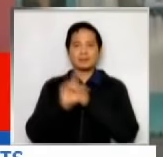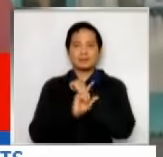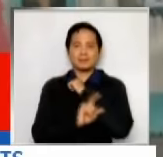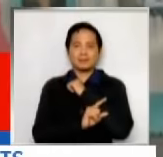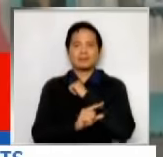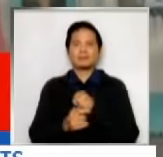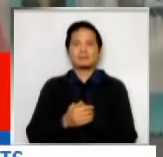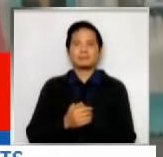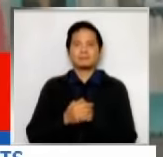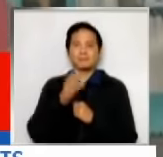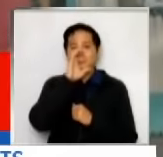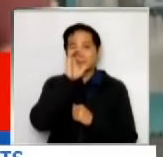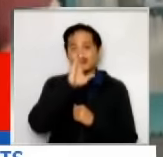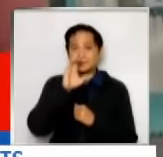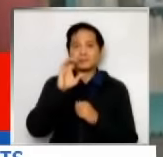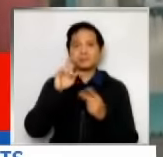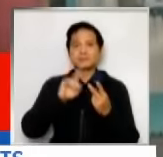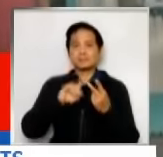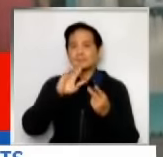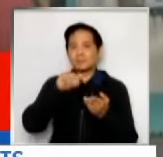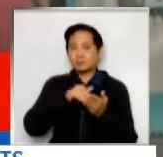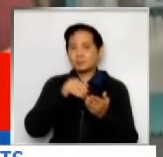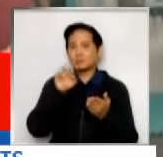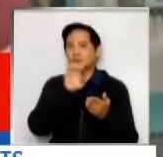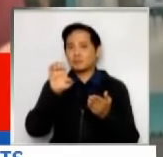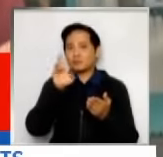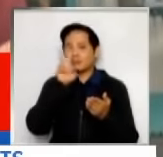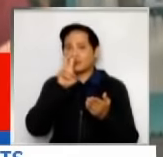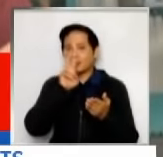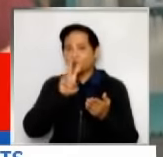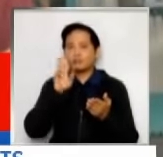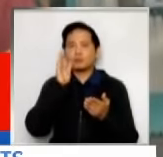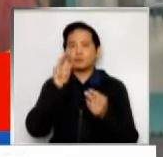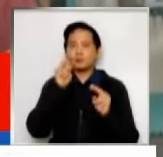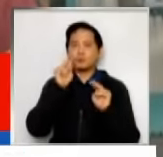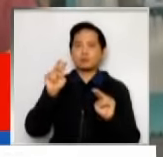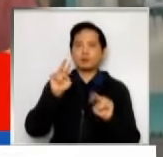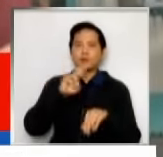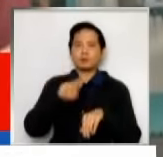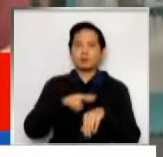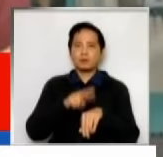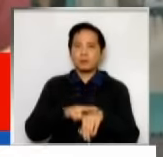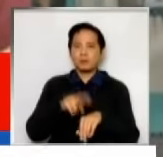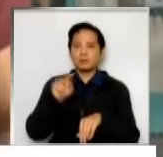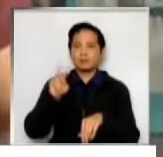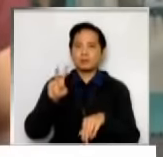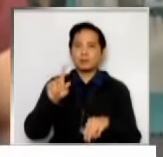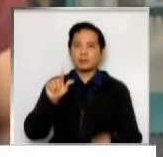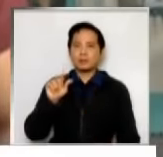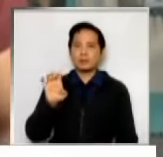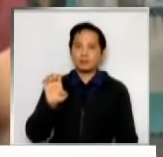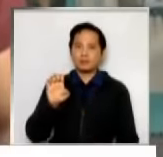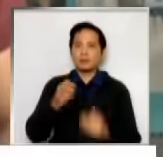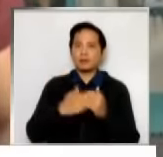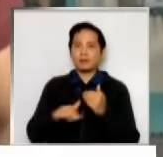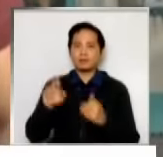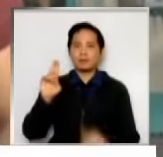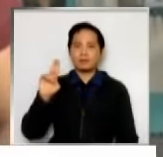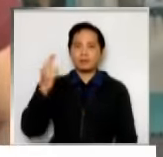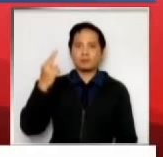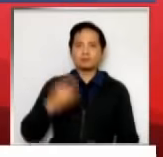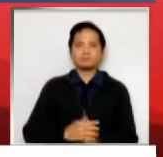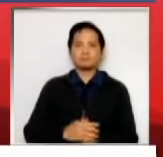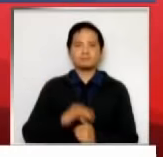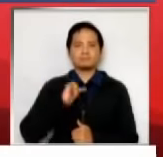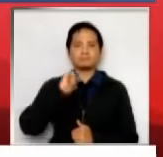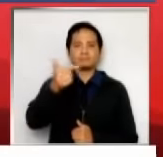Central at dito sa Eastern Visayas, ang Tabayanan, ang GMA Regional TV Live, maya-maya pagkatapos ng unang hirit. Igan?